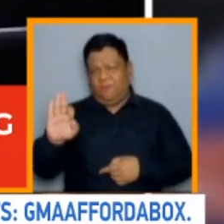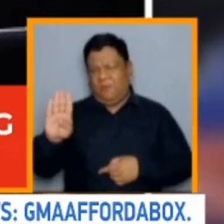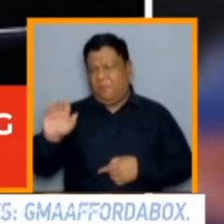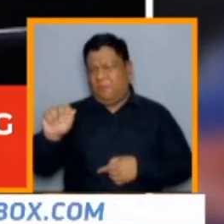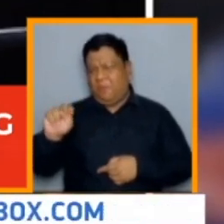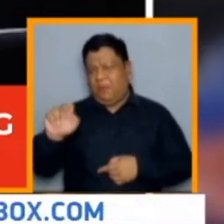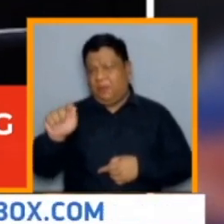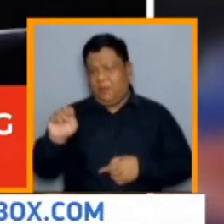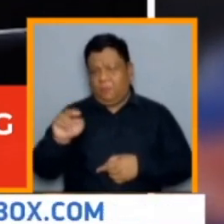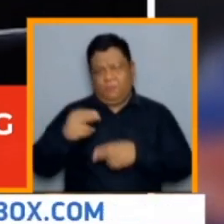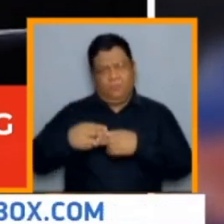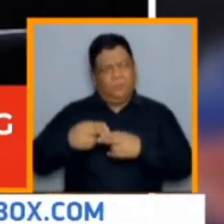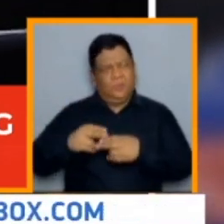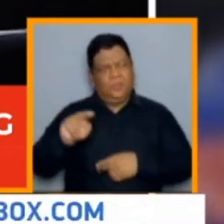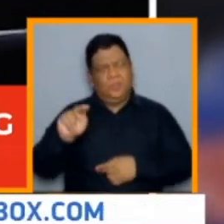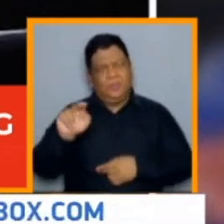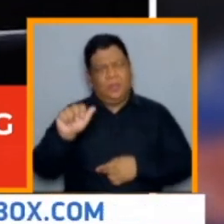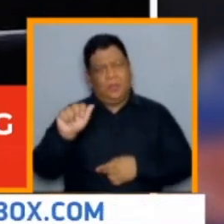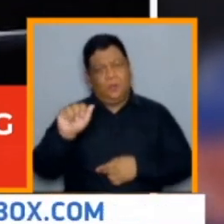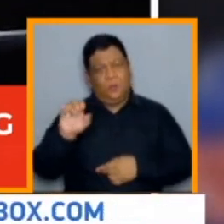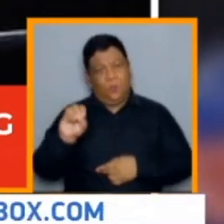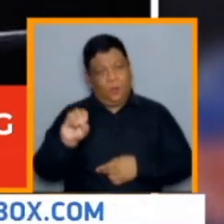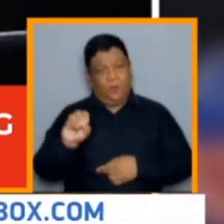ng Inoue ng Japan.